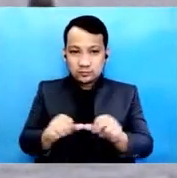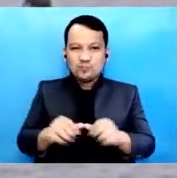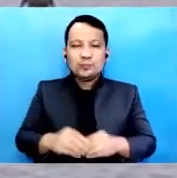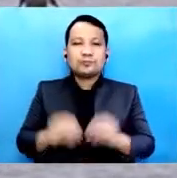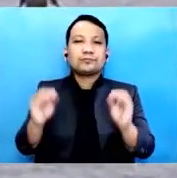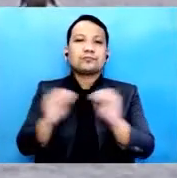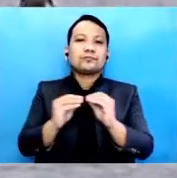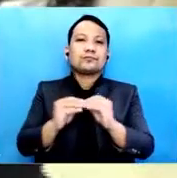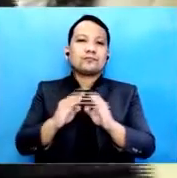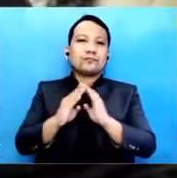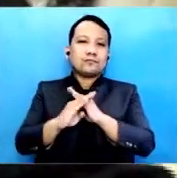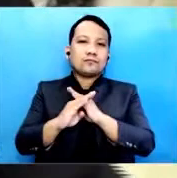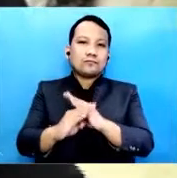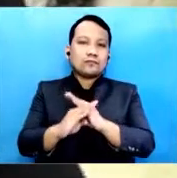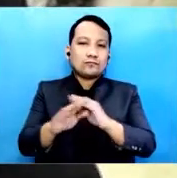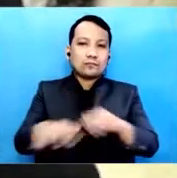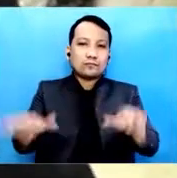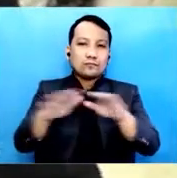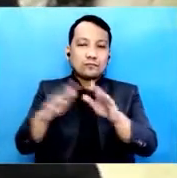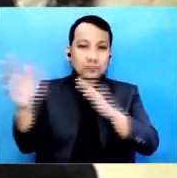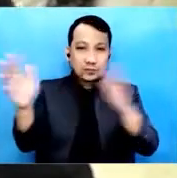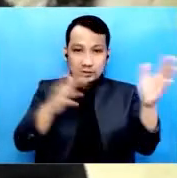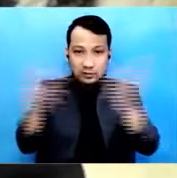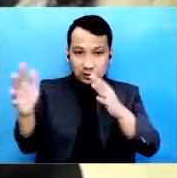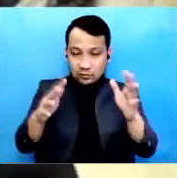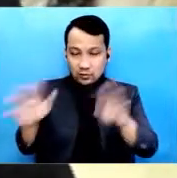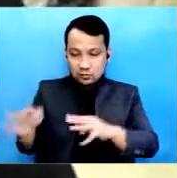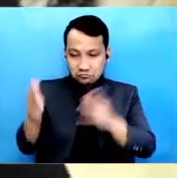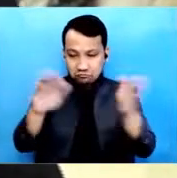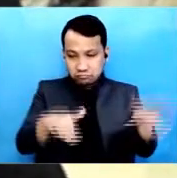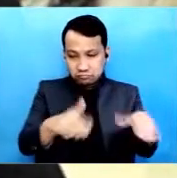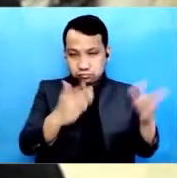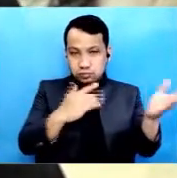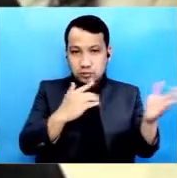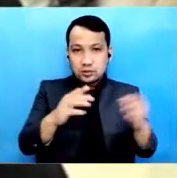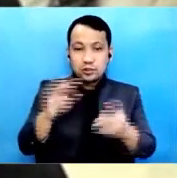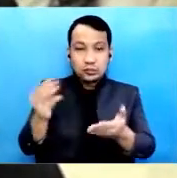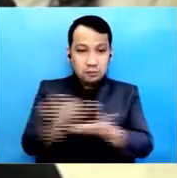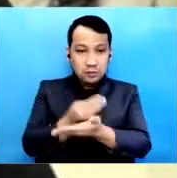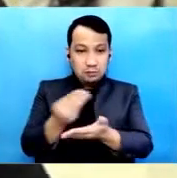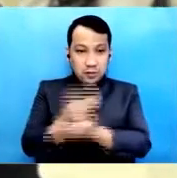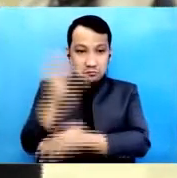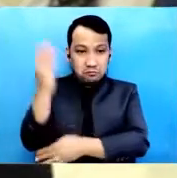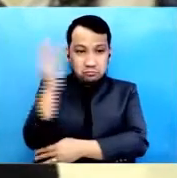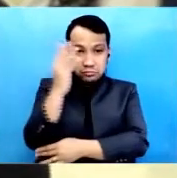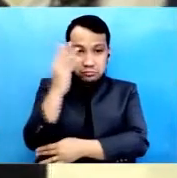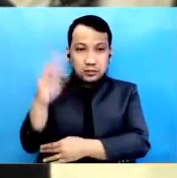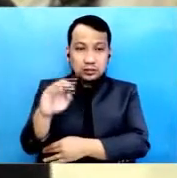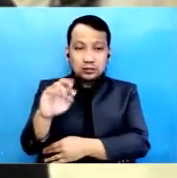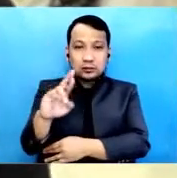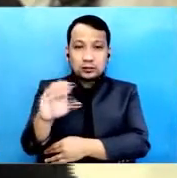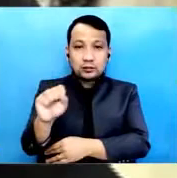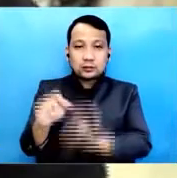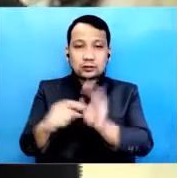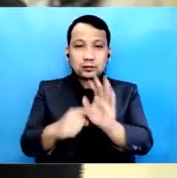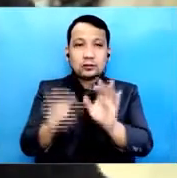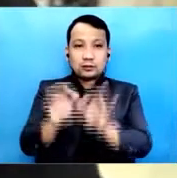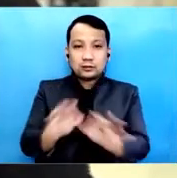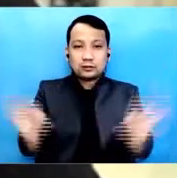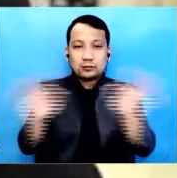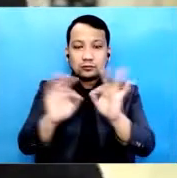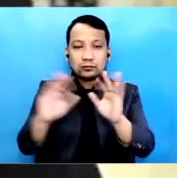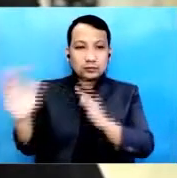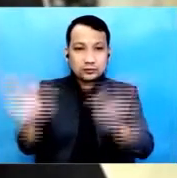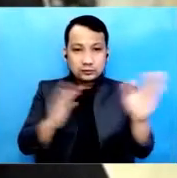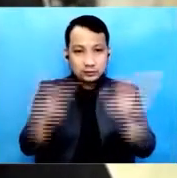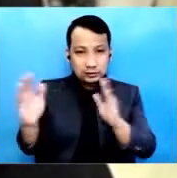barrier, especially yung mga hampas ng alon. So itong mga mangroves natin ay namimitigate yung paghampas ng